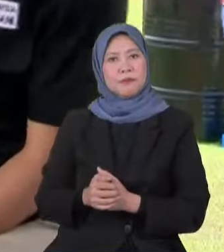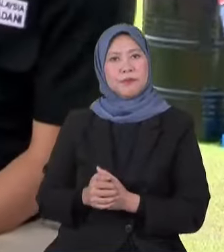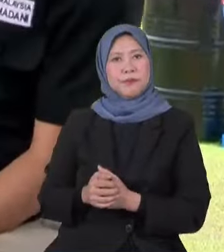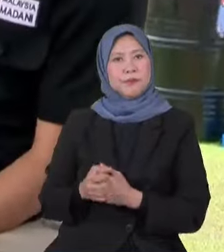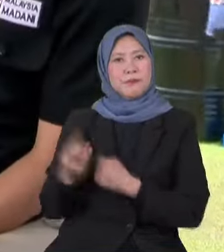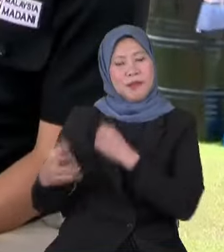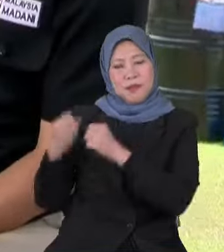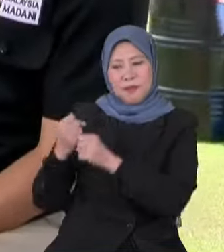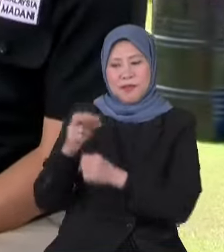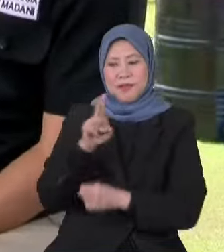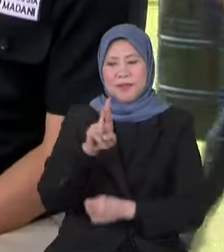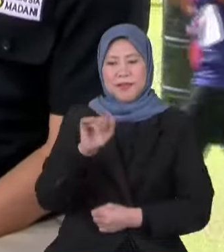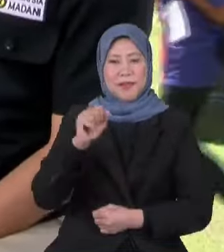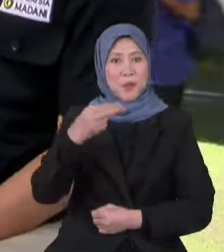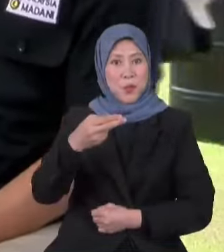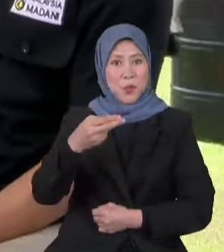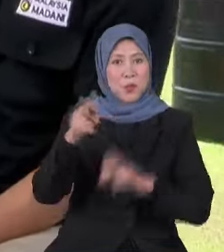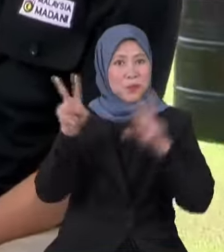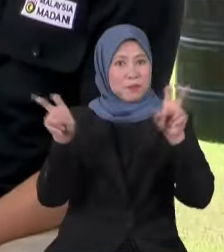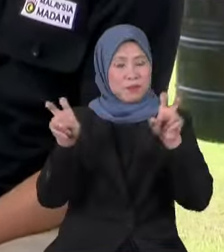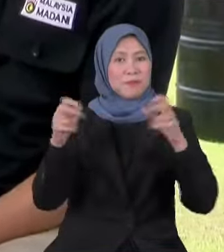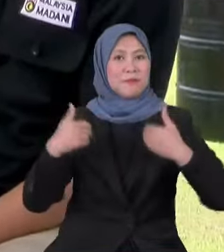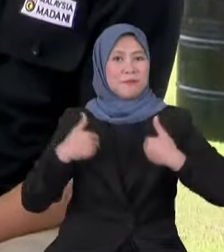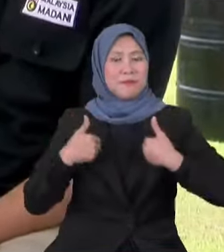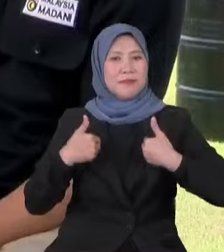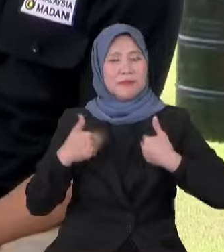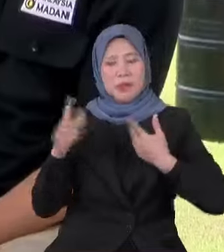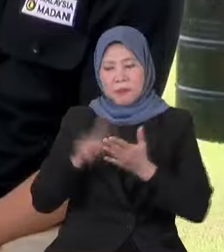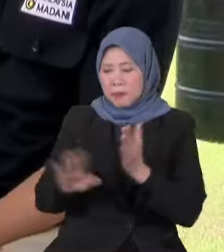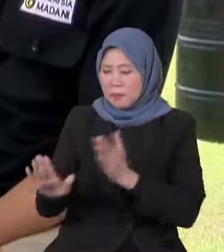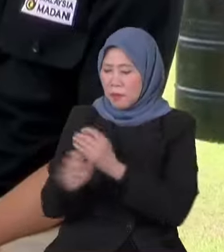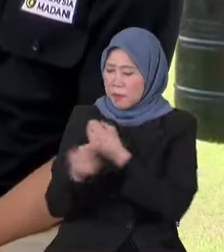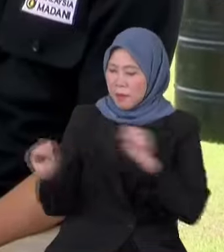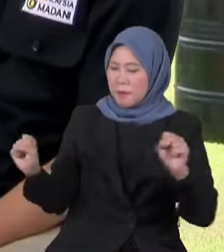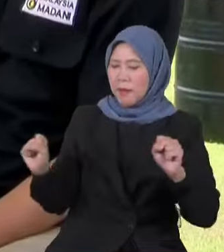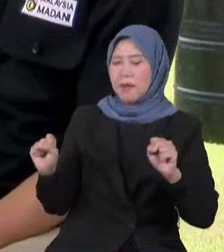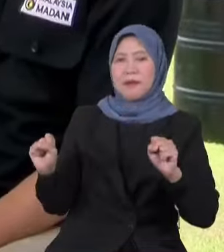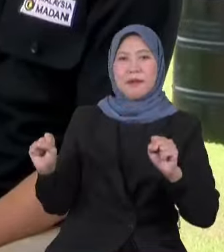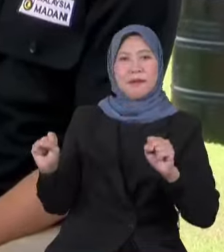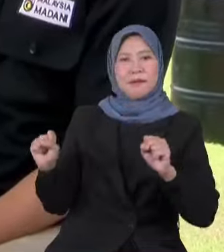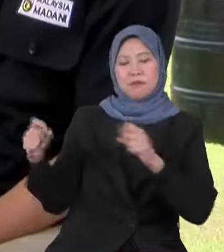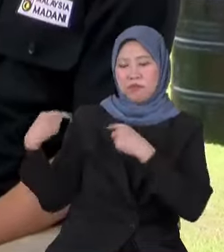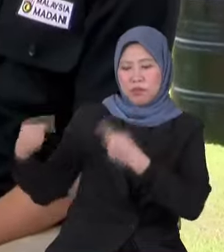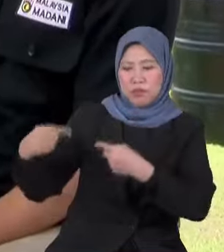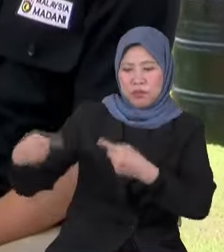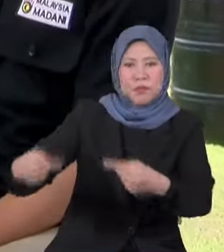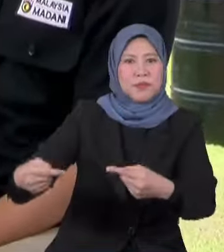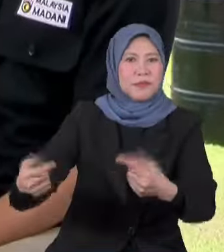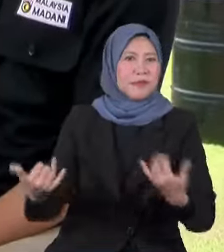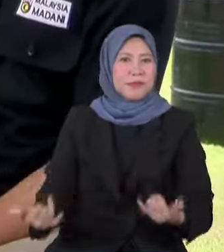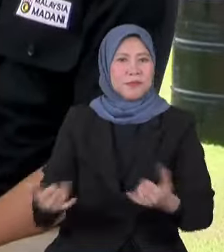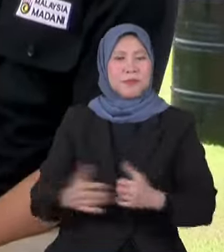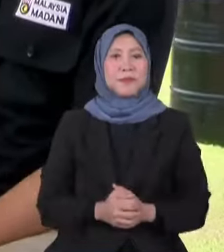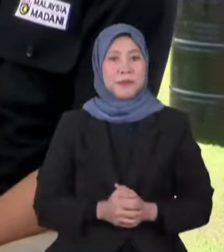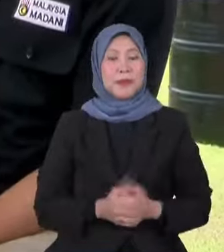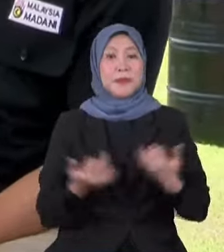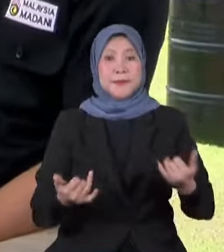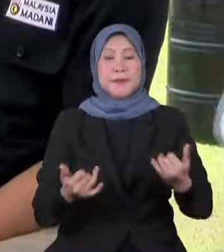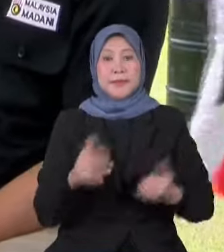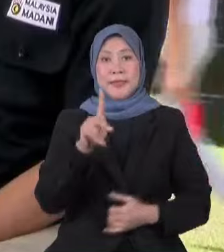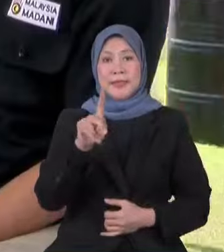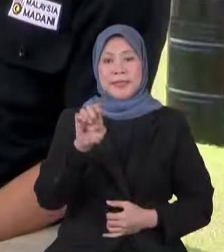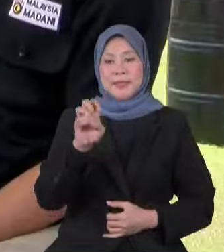kembara Rio ini diadakan, apakah apa persiapan atau pencapaian sehingga ke hari ini? Saya rasa kembara Rio ini